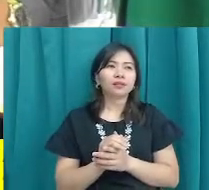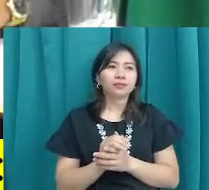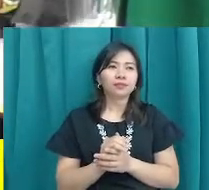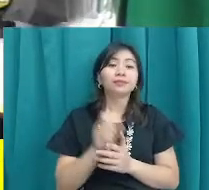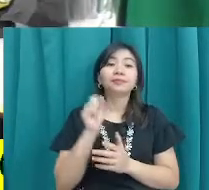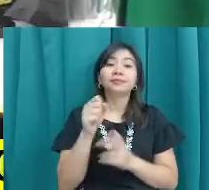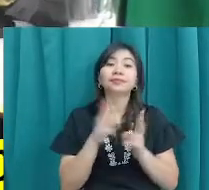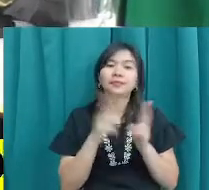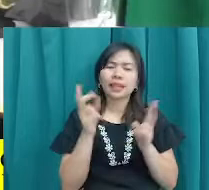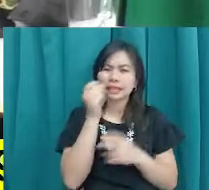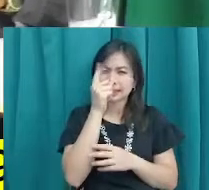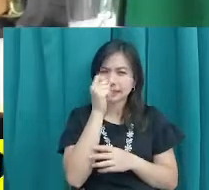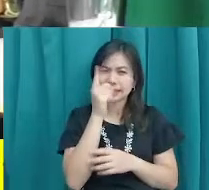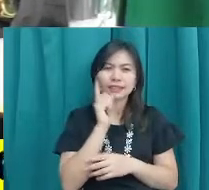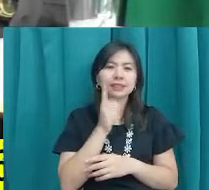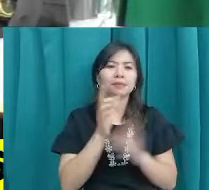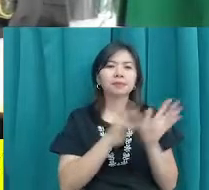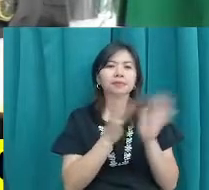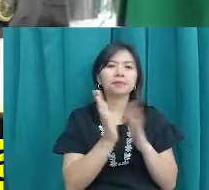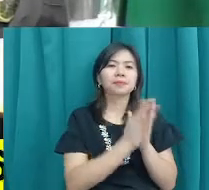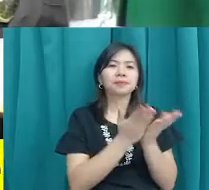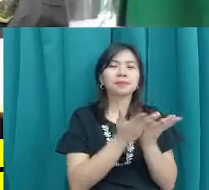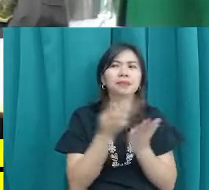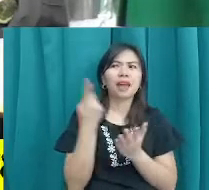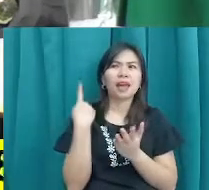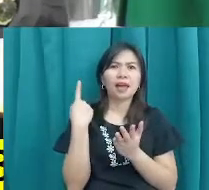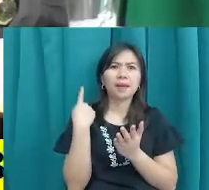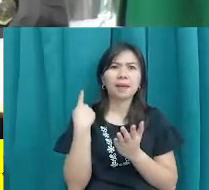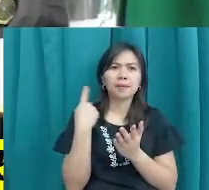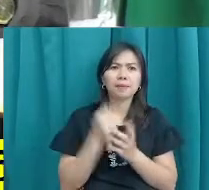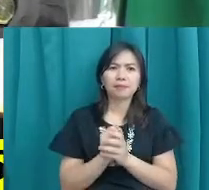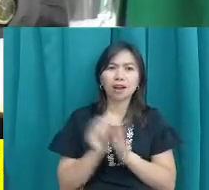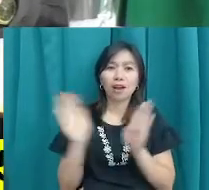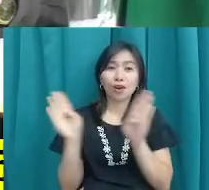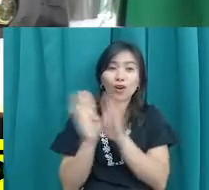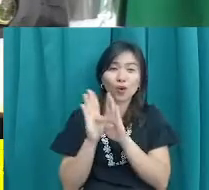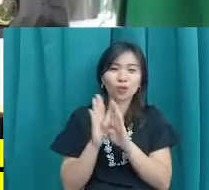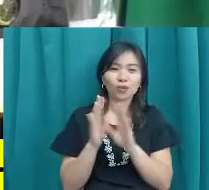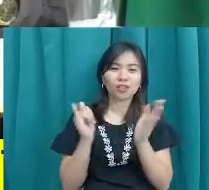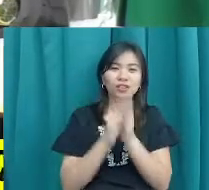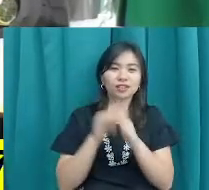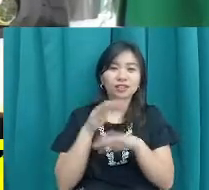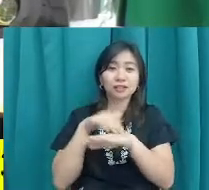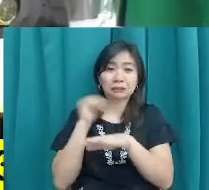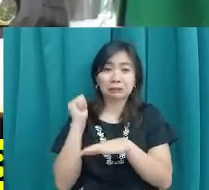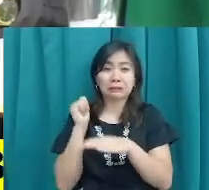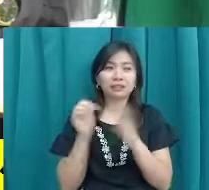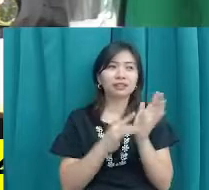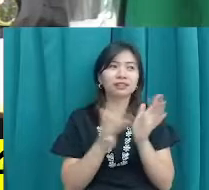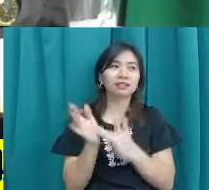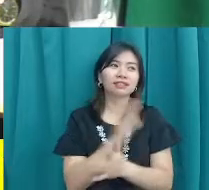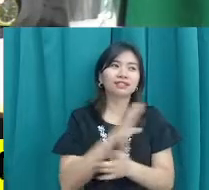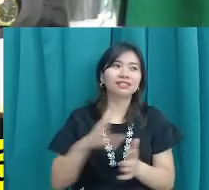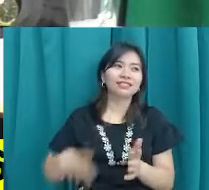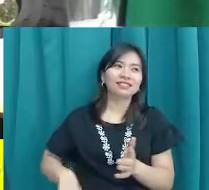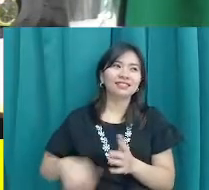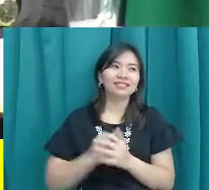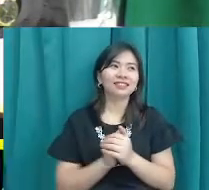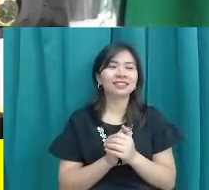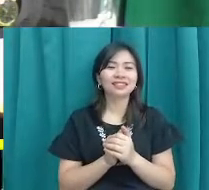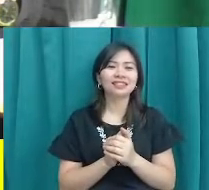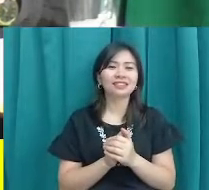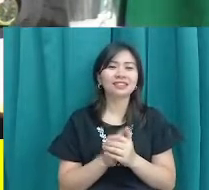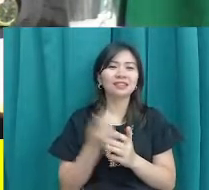ng Biblia. May iba pang ka-close yung tumawag kay Jesus na Master. Close daw sila ni Lord, pero may iba pa